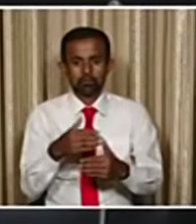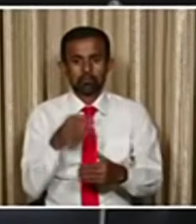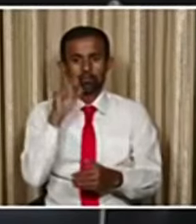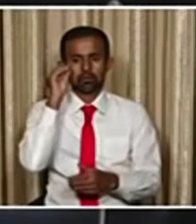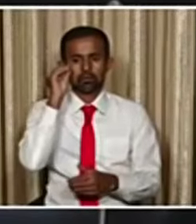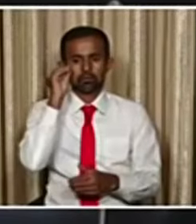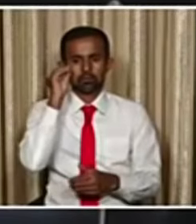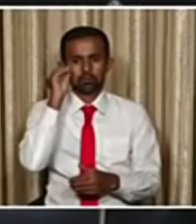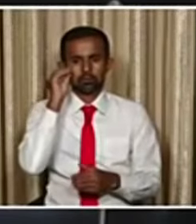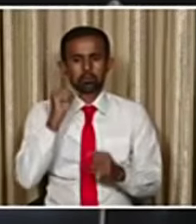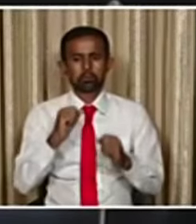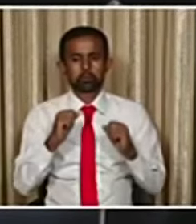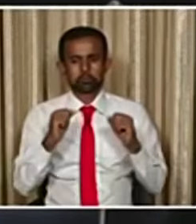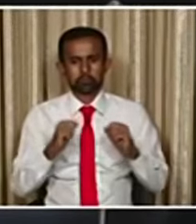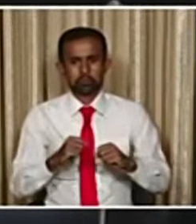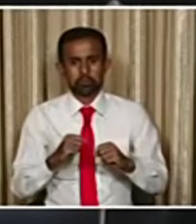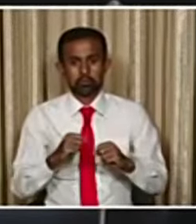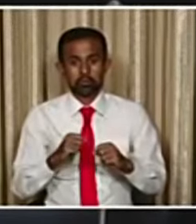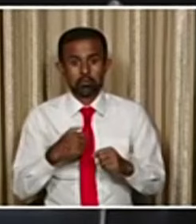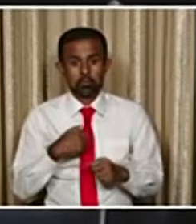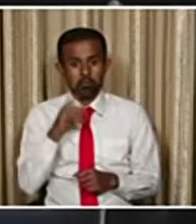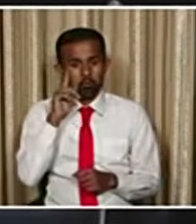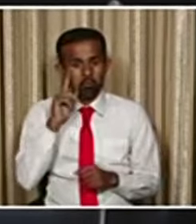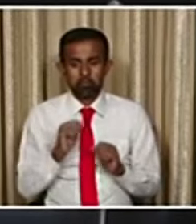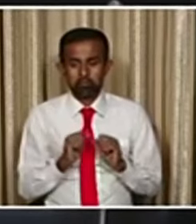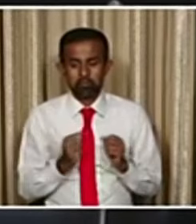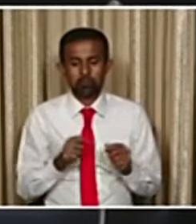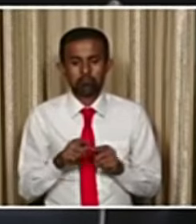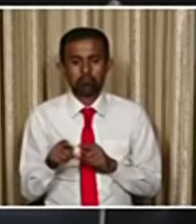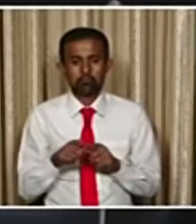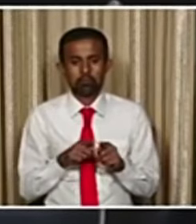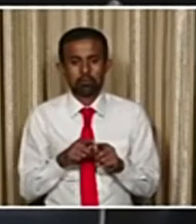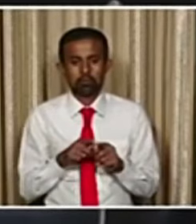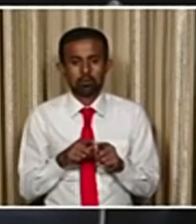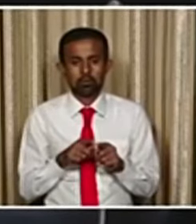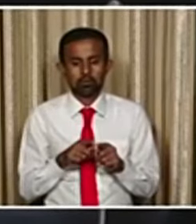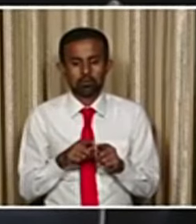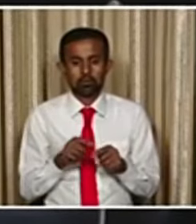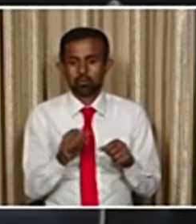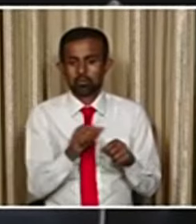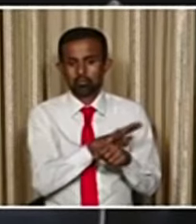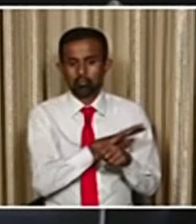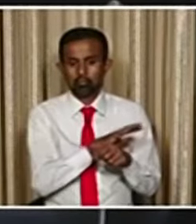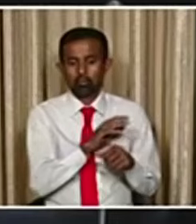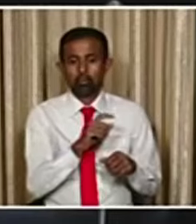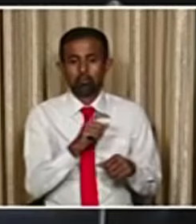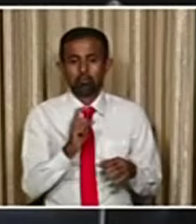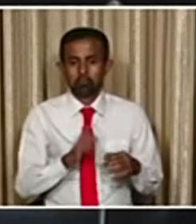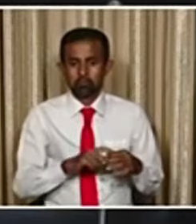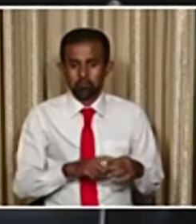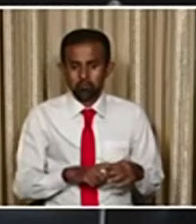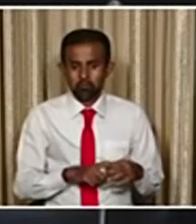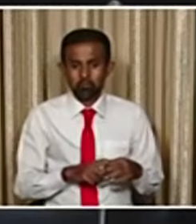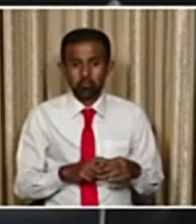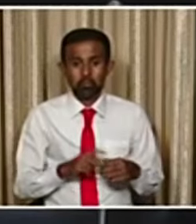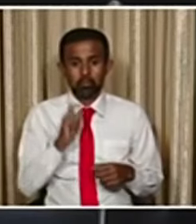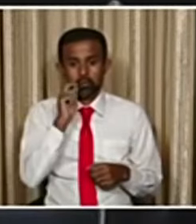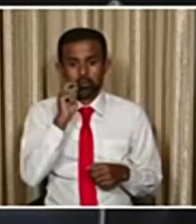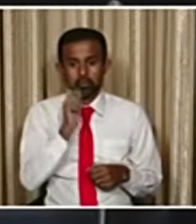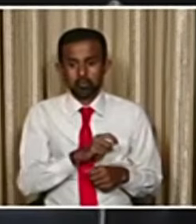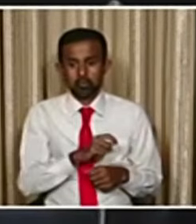තේරුණා කඩාවැටිච්ච අපි බලාපොරොත්තු නොවිච්ච විදියට කොවිඩ් වදුර එනකොට,